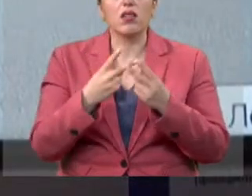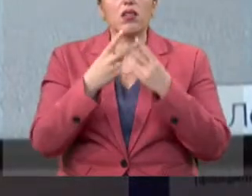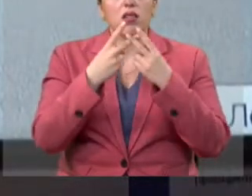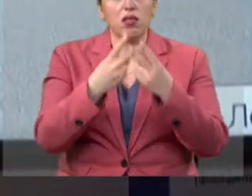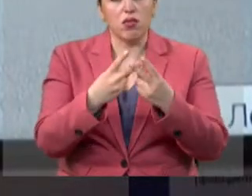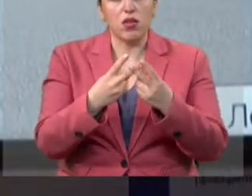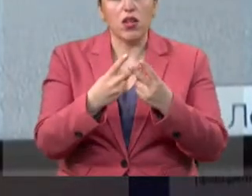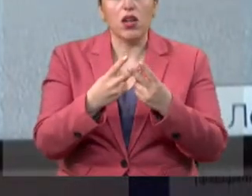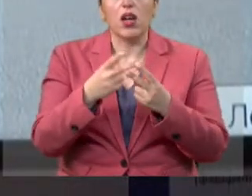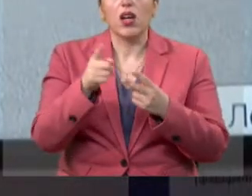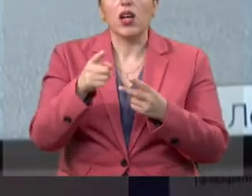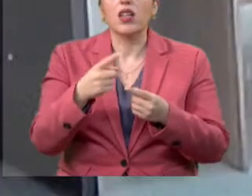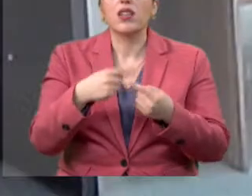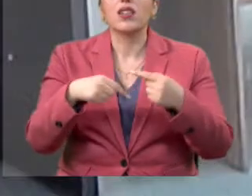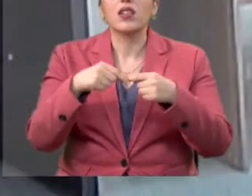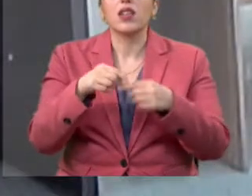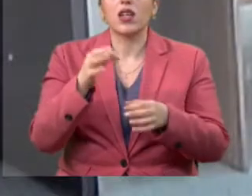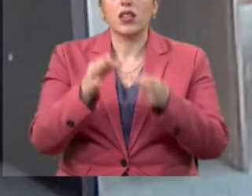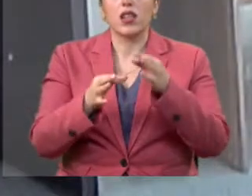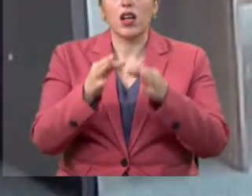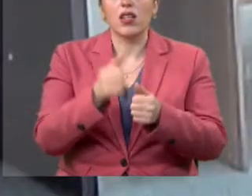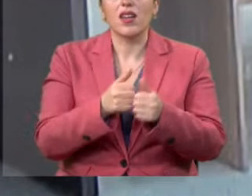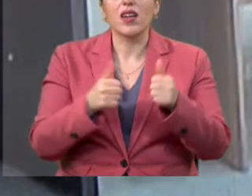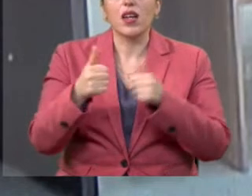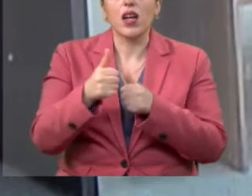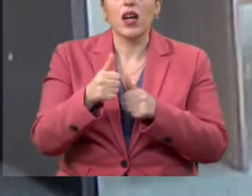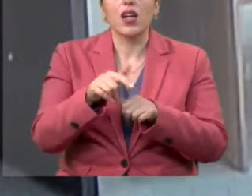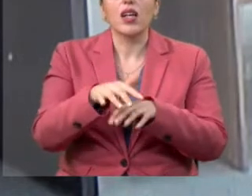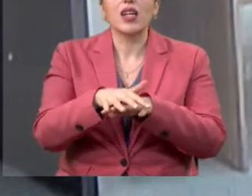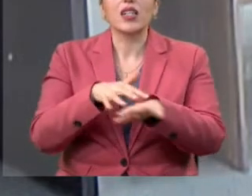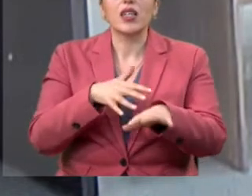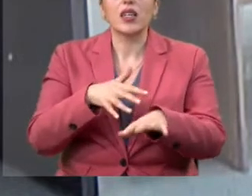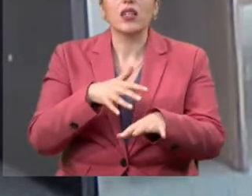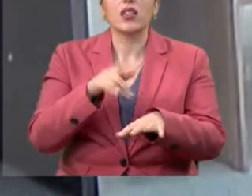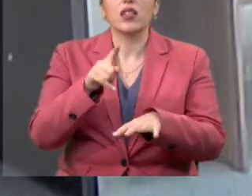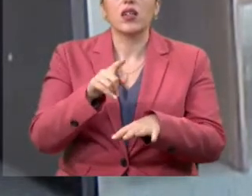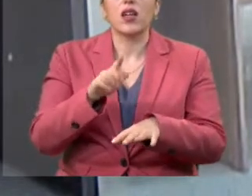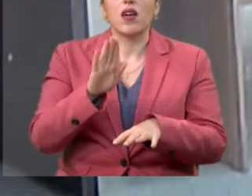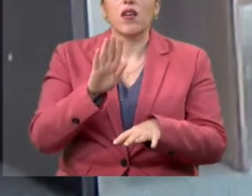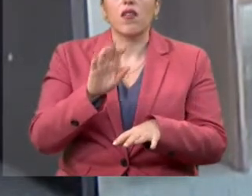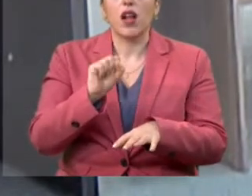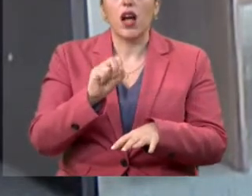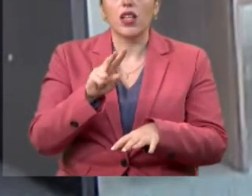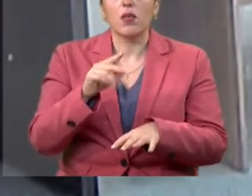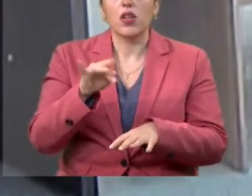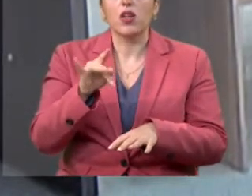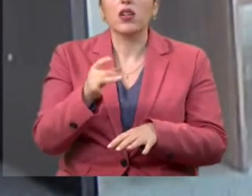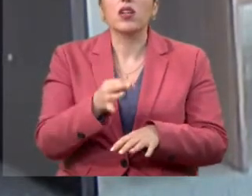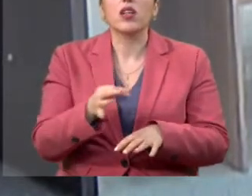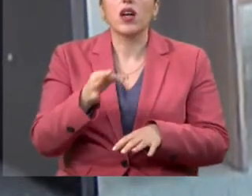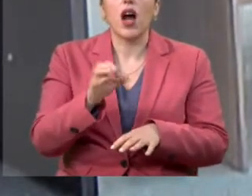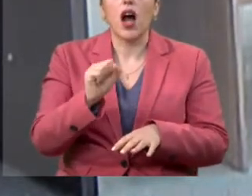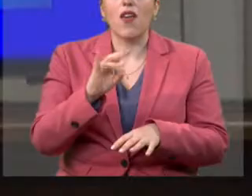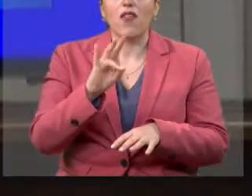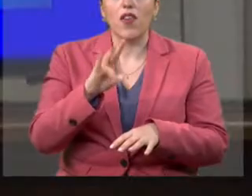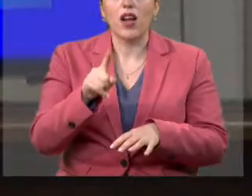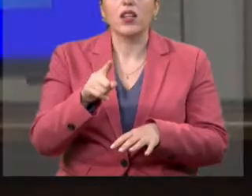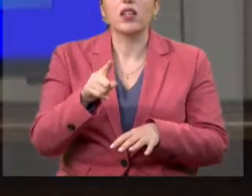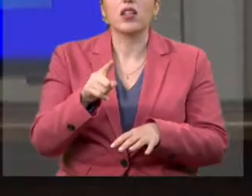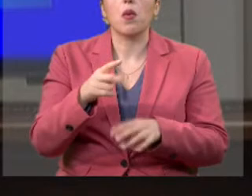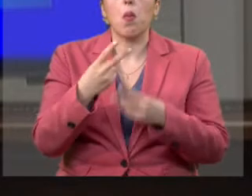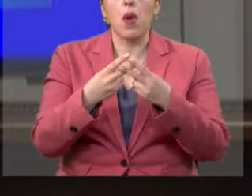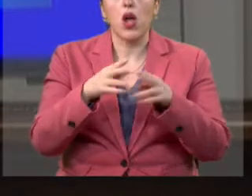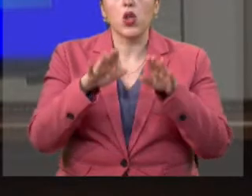Լև Ֆորտովոյի շրջանային դատարանի արտագնանիստը տեղի է ունեցել Վլադիմիրի շրջանի Պոկրով ավանում գտնվող բանտում,